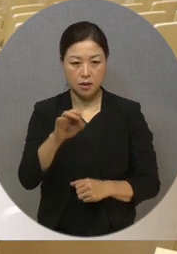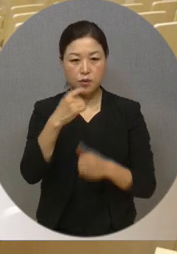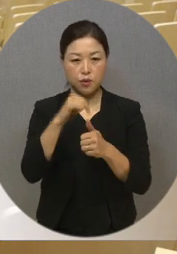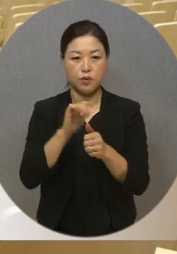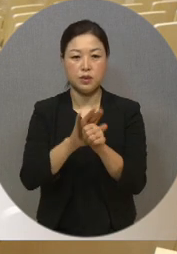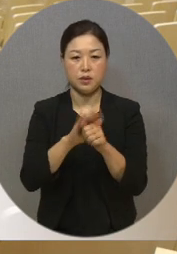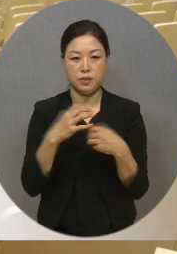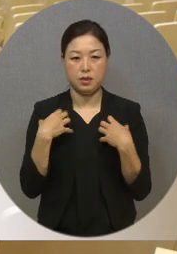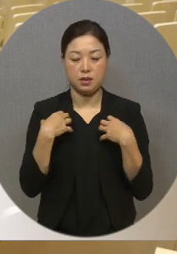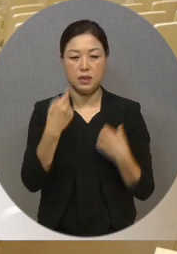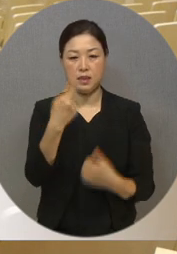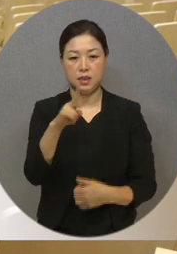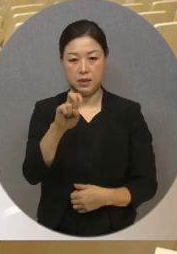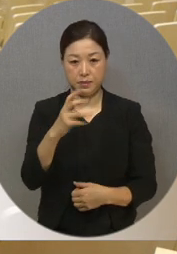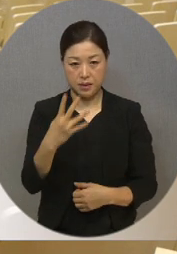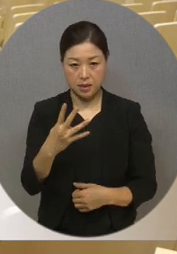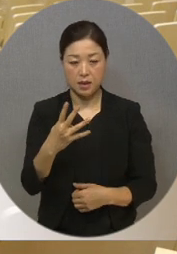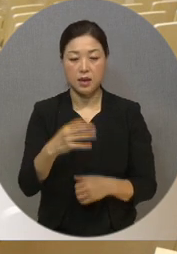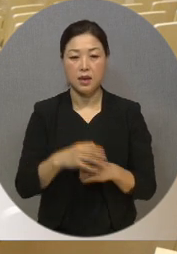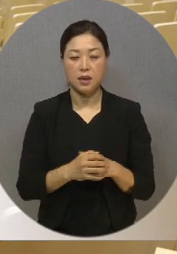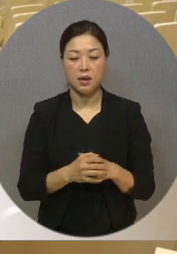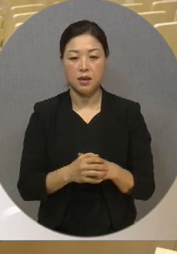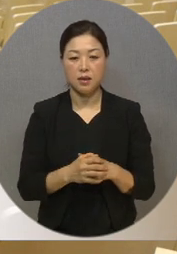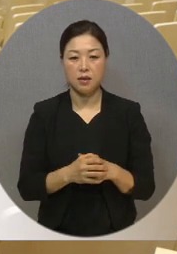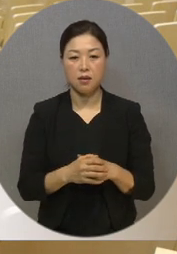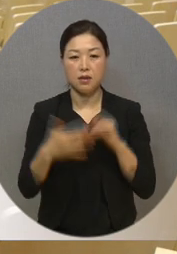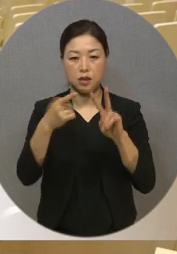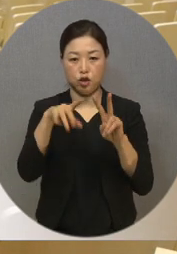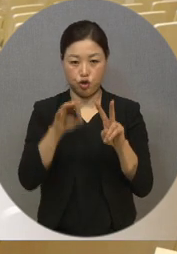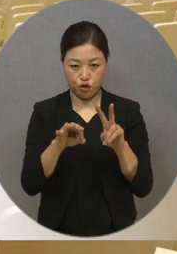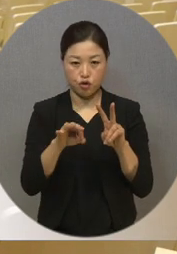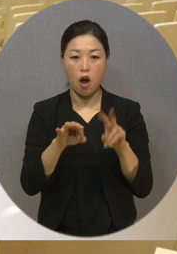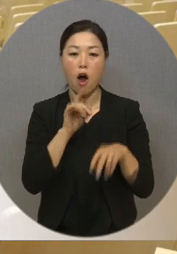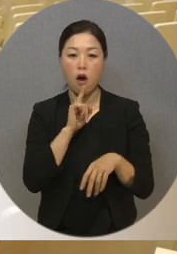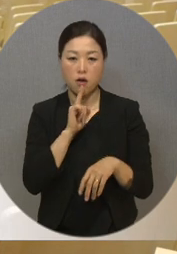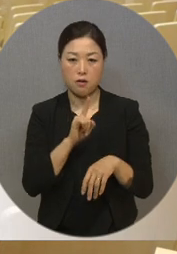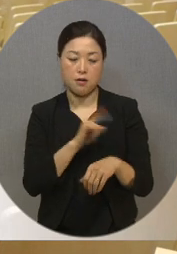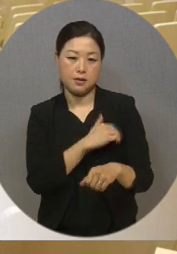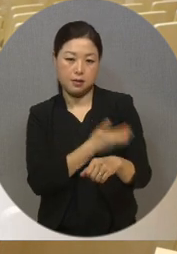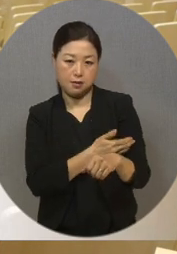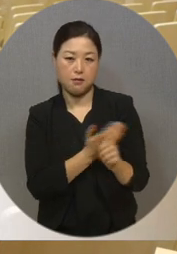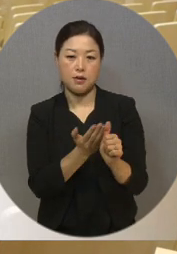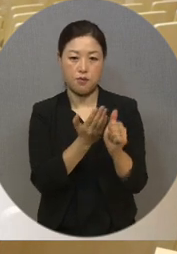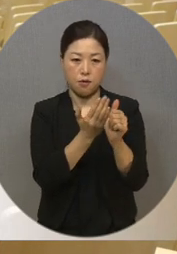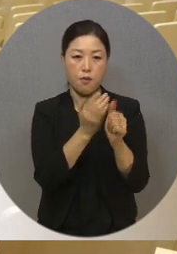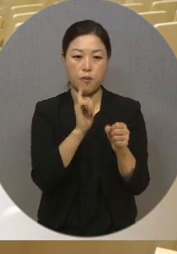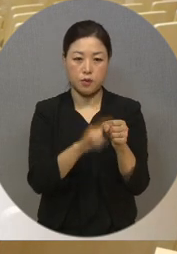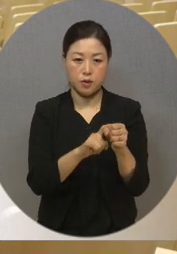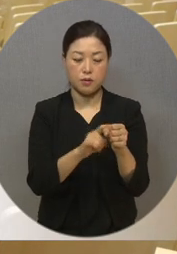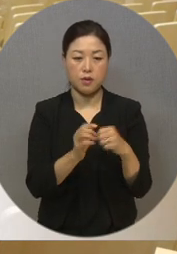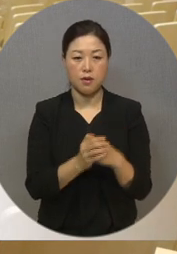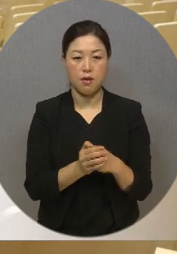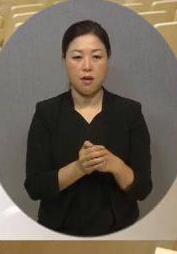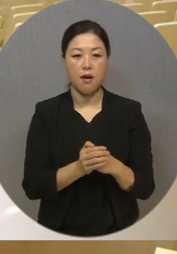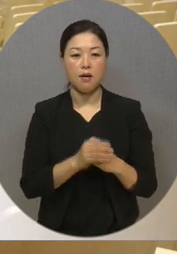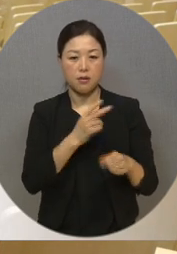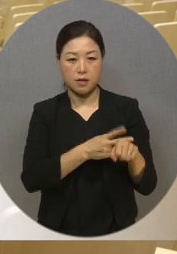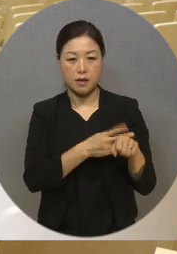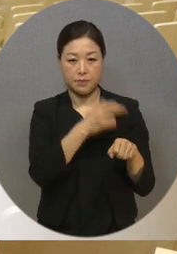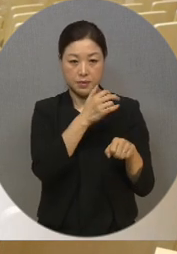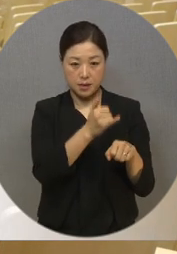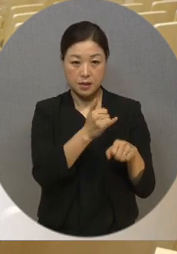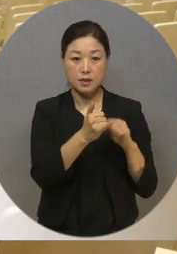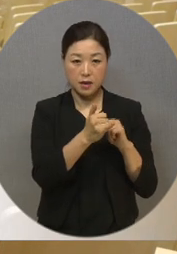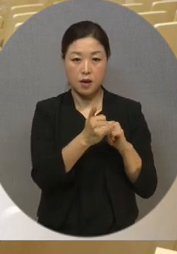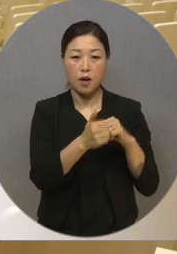광양교육지원청에서는 2024년 이중언어 역량 강화 연수를 위해서 교직원들의 지도 역량을 강화시키고 또